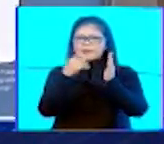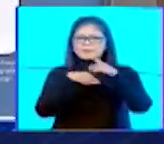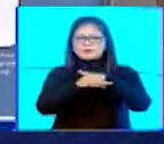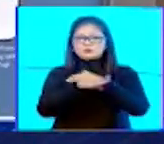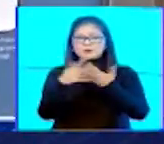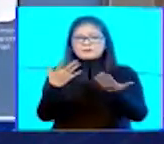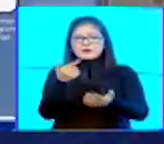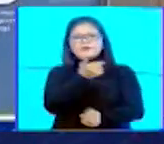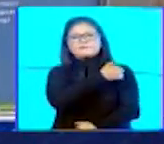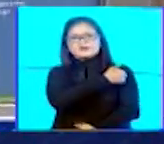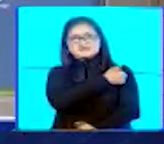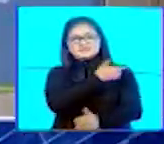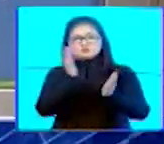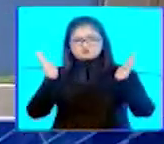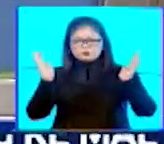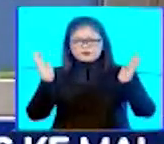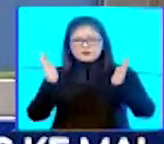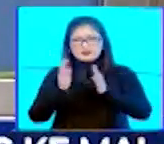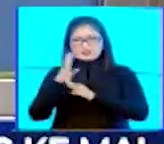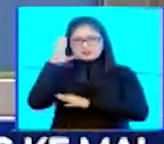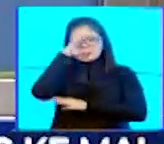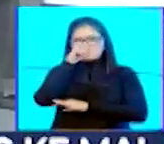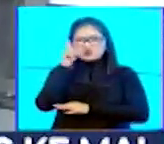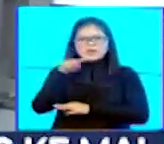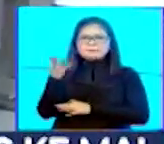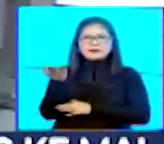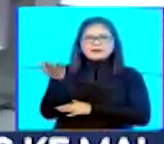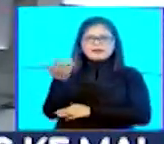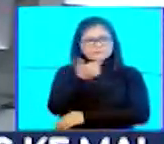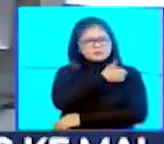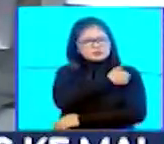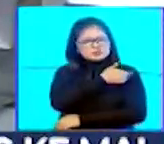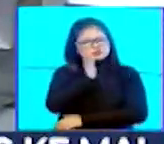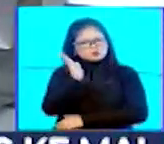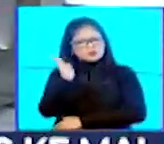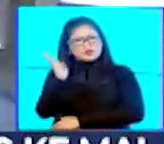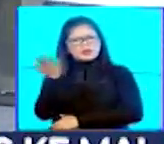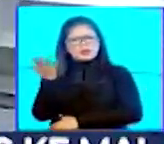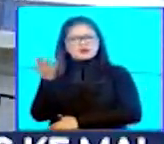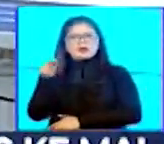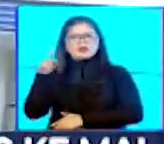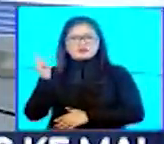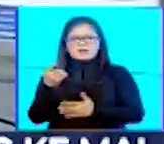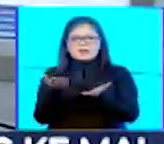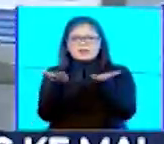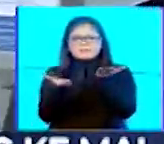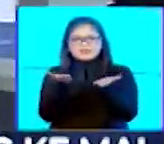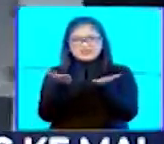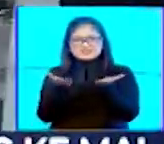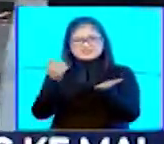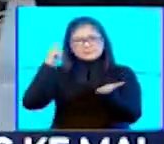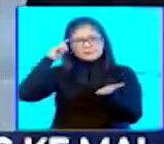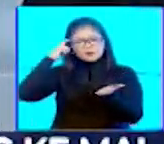vaksinasi COVID-19. Dan untuk mengetahui apakah pengunjung tersebut ini sudah menerima vaksin atau belum, ini melalui aplikasi